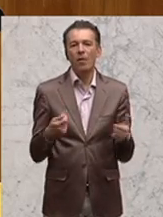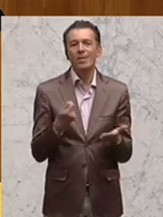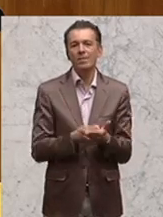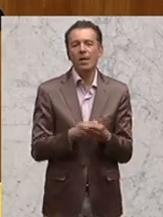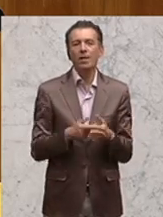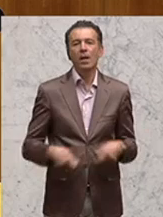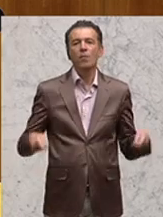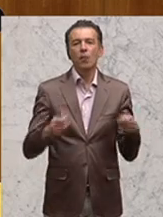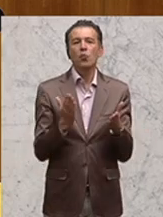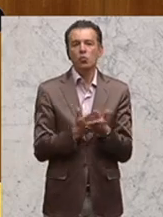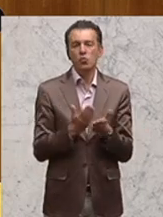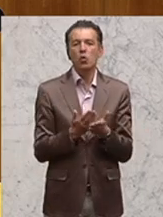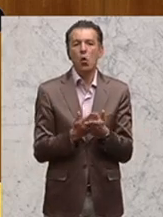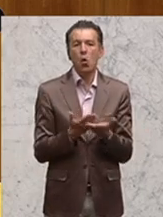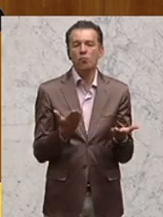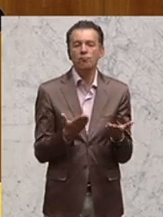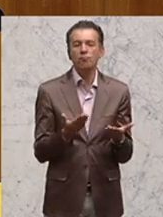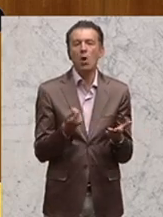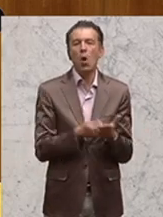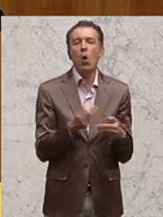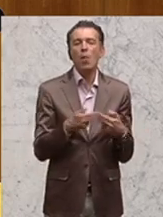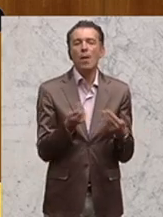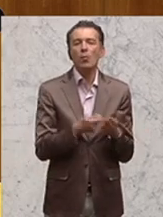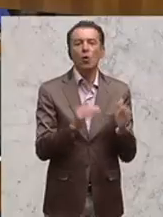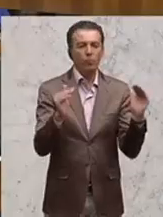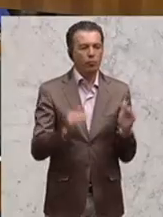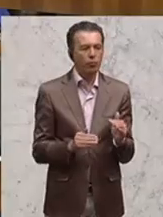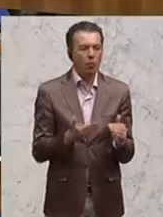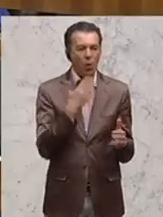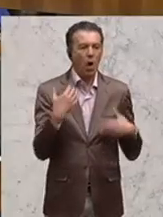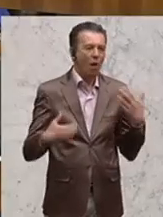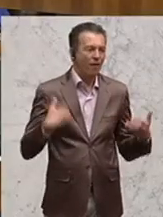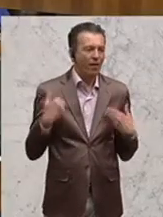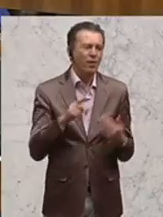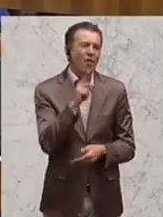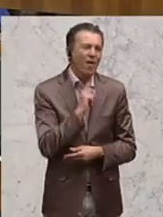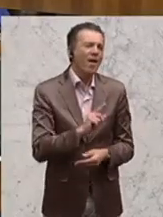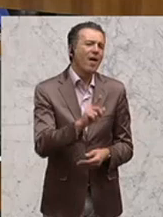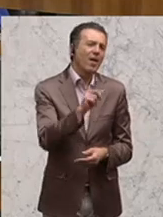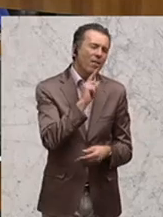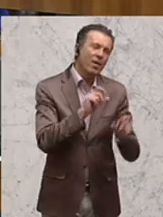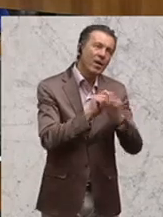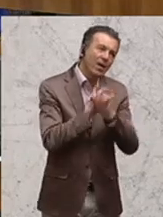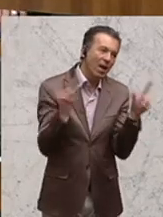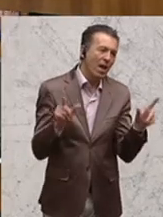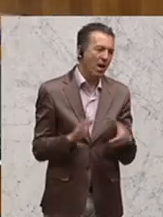Schritte zur Senkung der Lohnnebenkosten gestartet. Regen Sie Ihnen nicht? Ja, das ist alles zu wenig, ist eh klar.